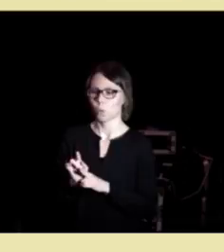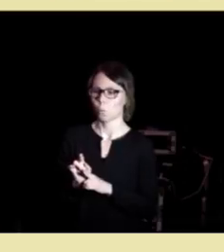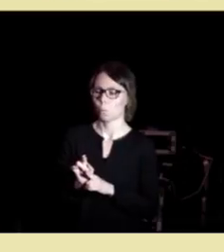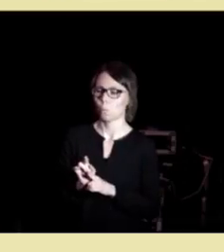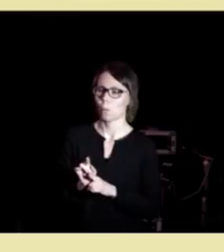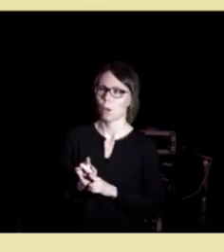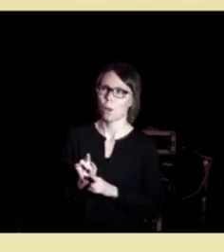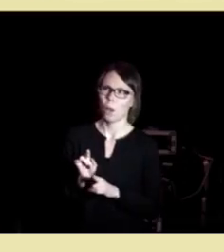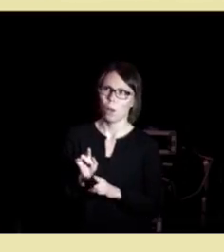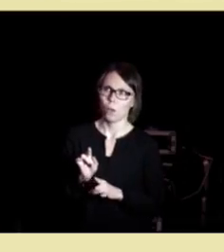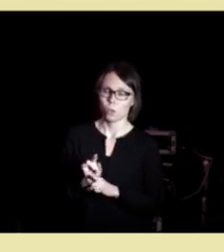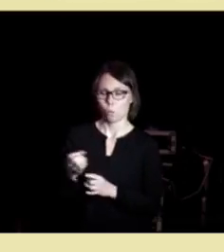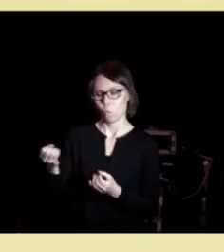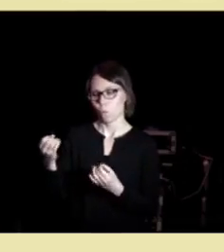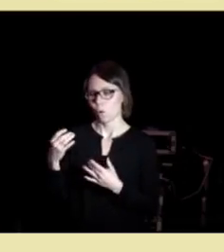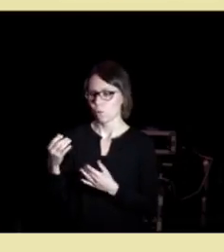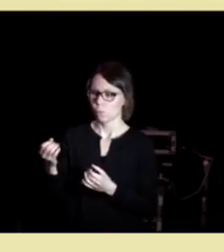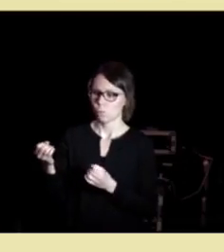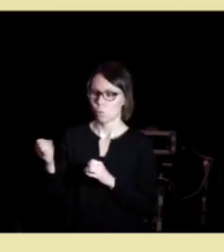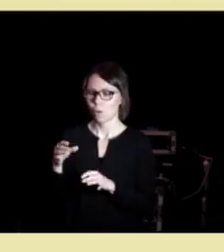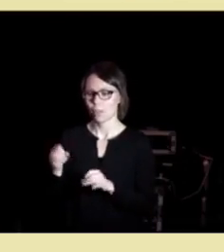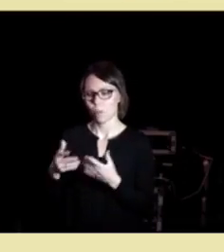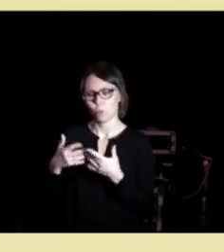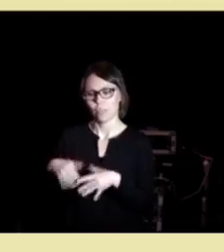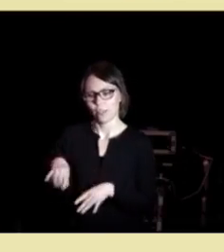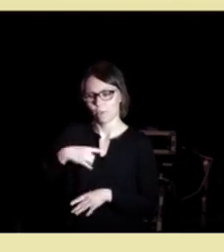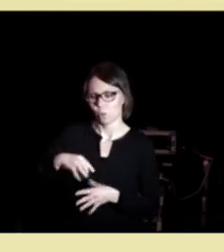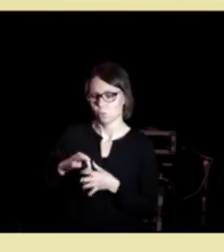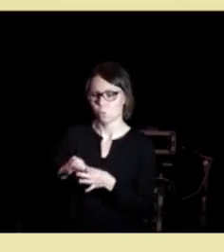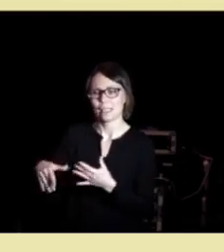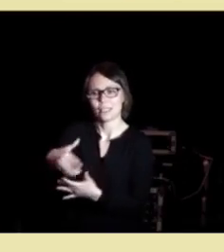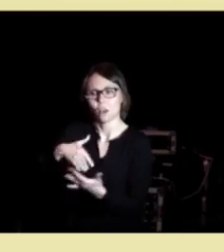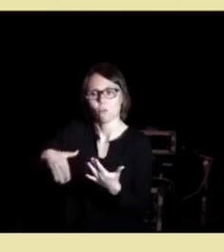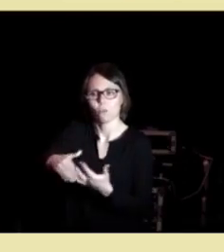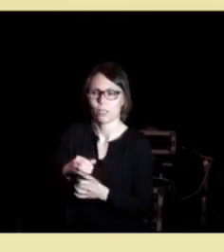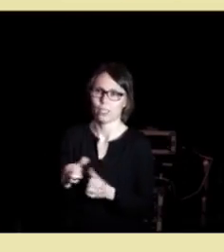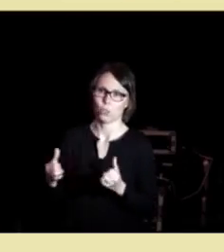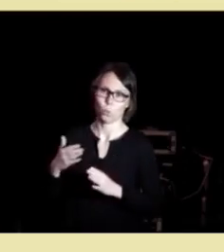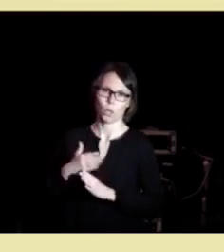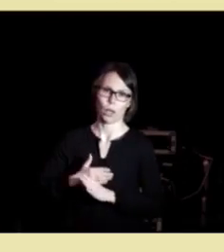som påvirker produktiviteten vår i samfunnet i veldig stor grad.